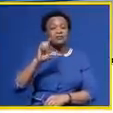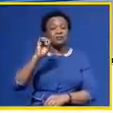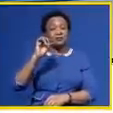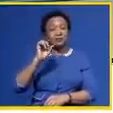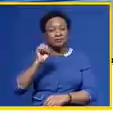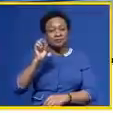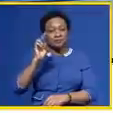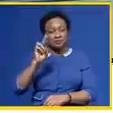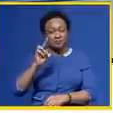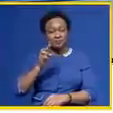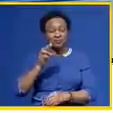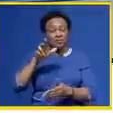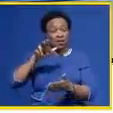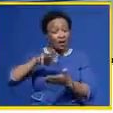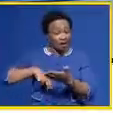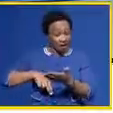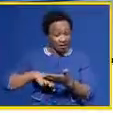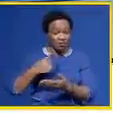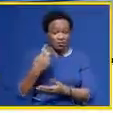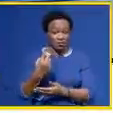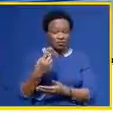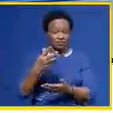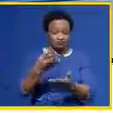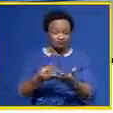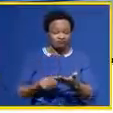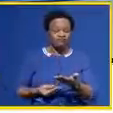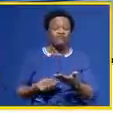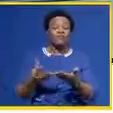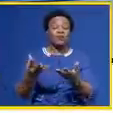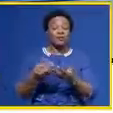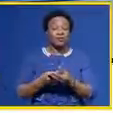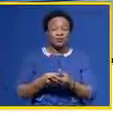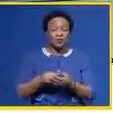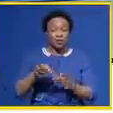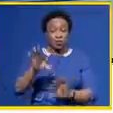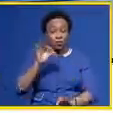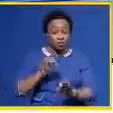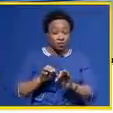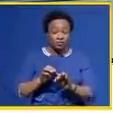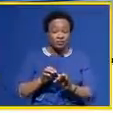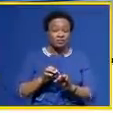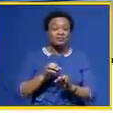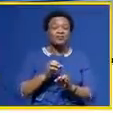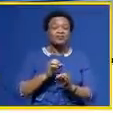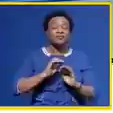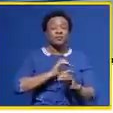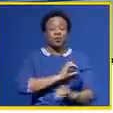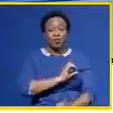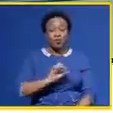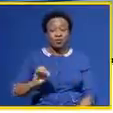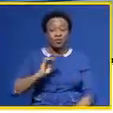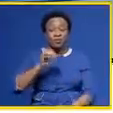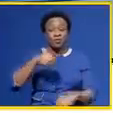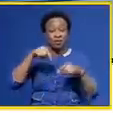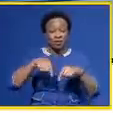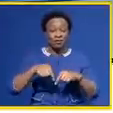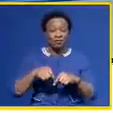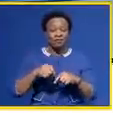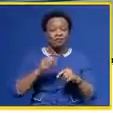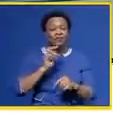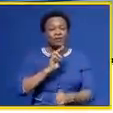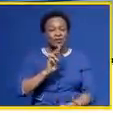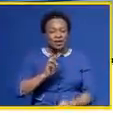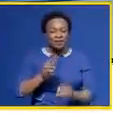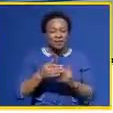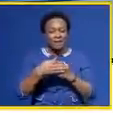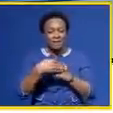wa kuwania urais wa Tanzania kwa tiketi ya chama hicho katika uchaguzi wa Oktoba mwaka huu. Wakati CHADEMA ikifungua milango kwa makada wake